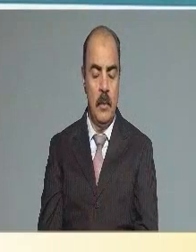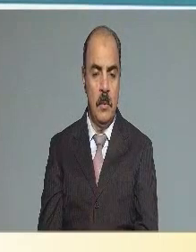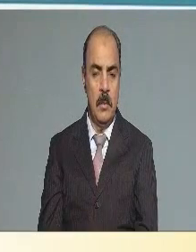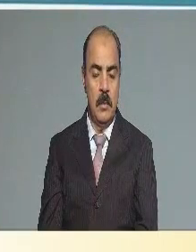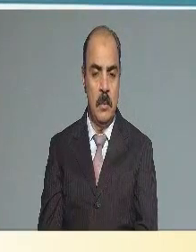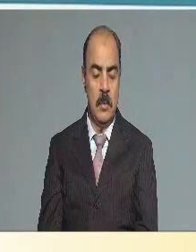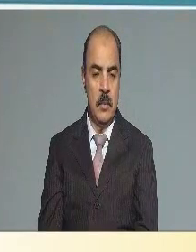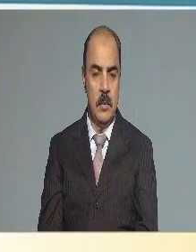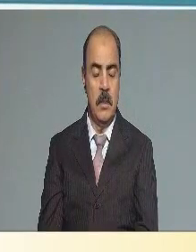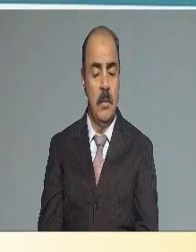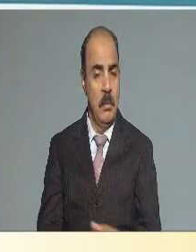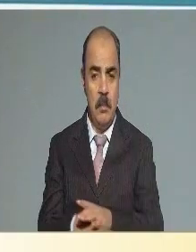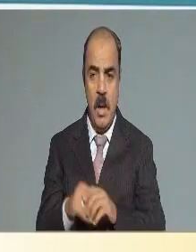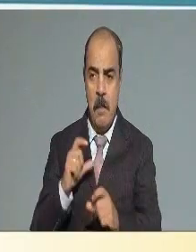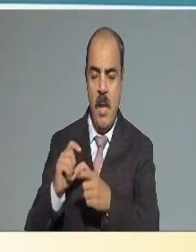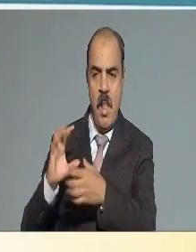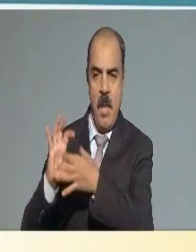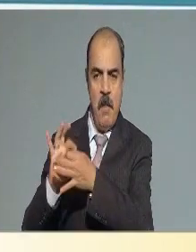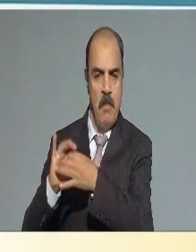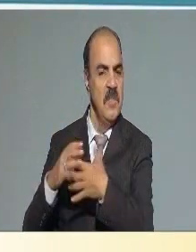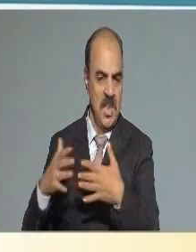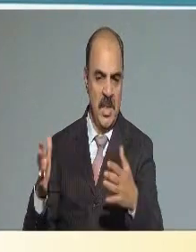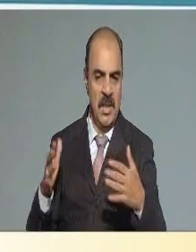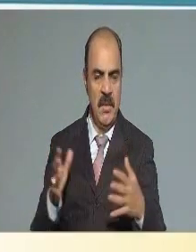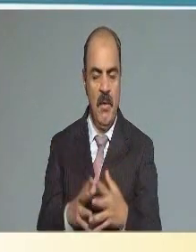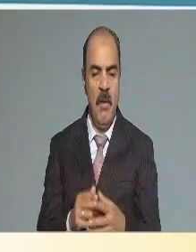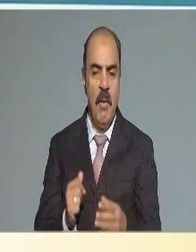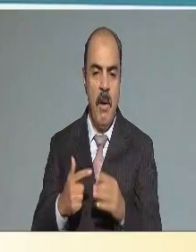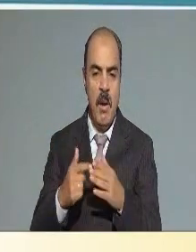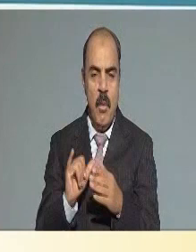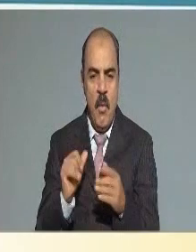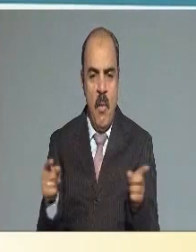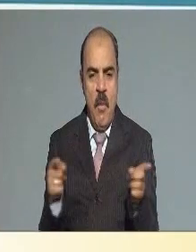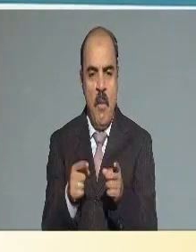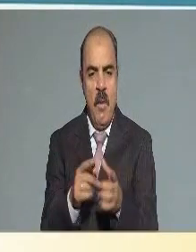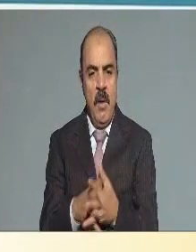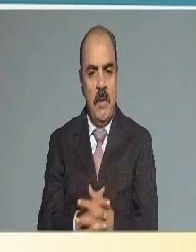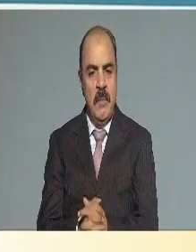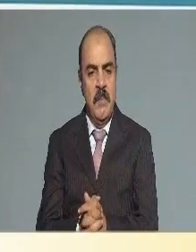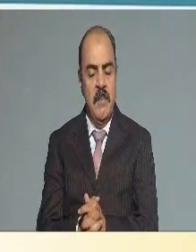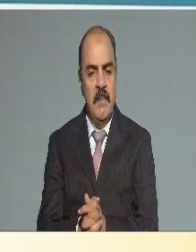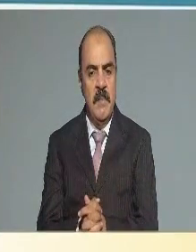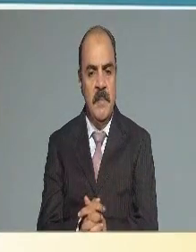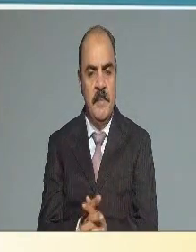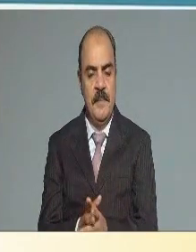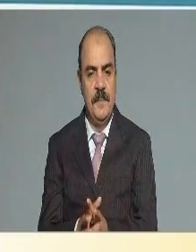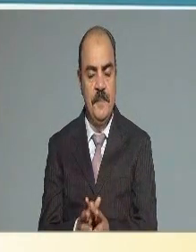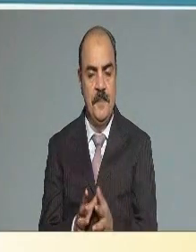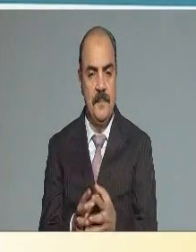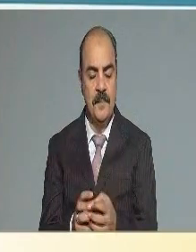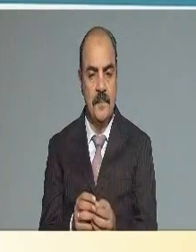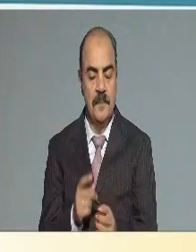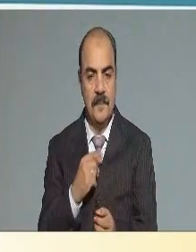مشروعات عديدة مع البنك. يمكن نقطة أخرى، ودي على خلفية قدرتنا